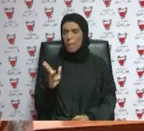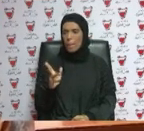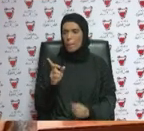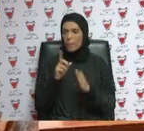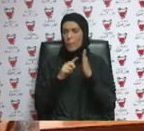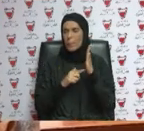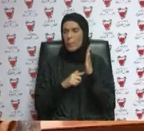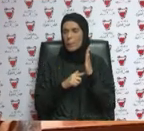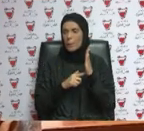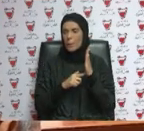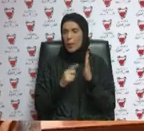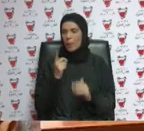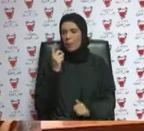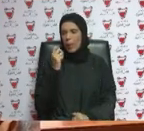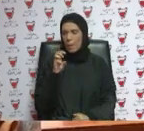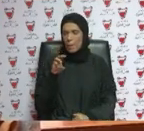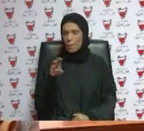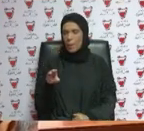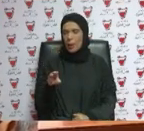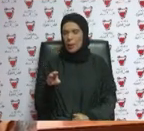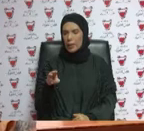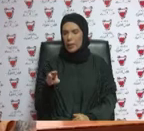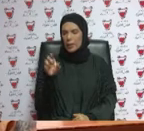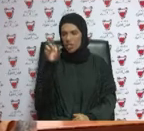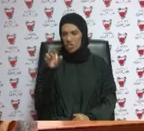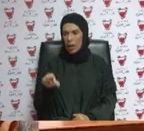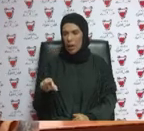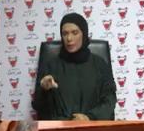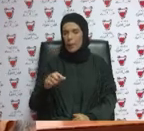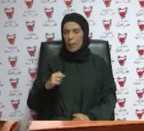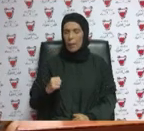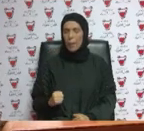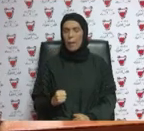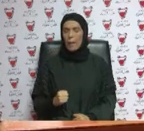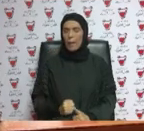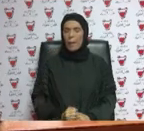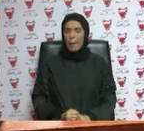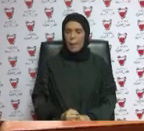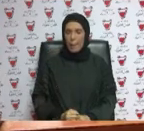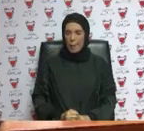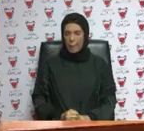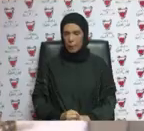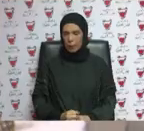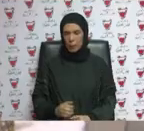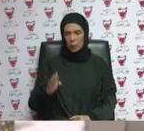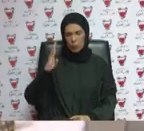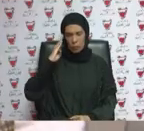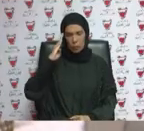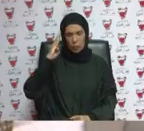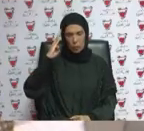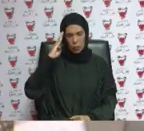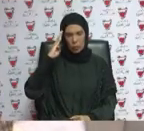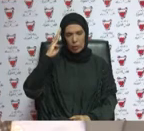القانون يبلغ 100,000 بحريني. وفي هذه المناسبة مع الرئيس أود أن أتقدم بالشكر